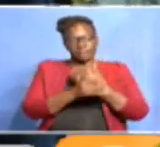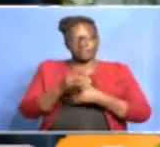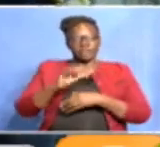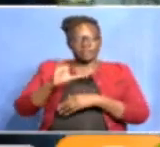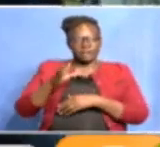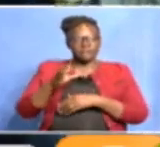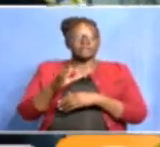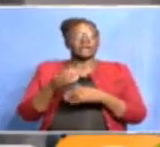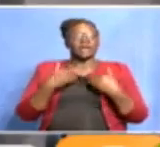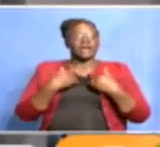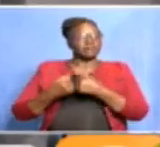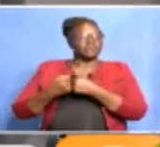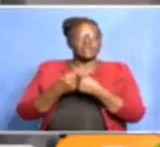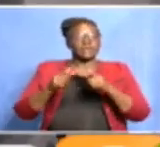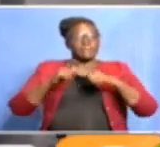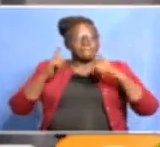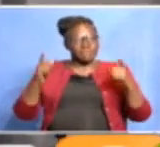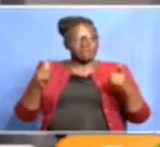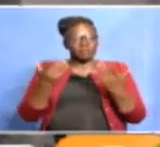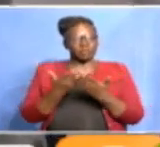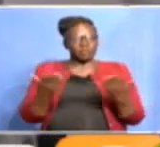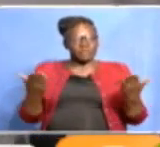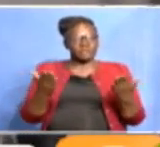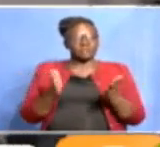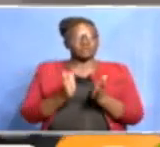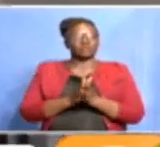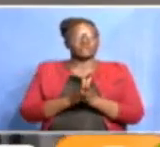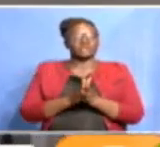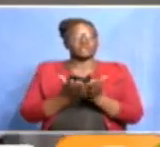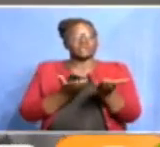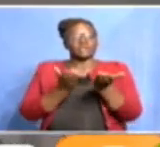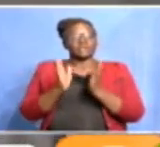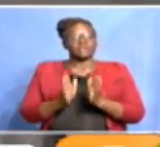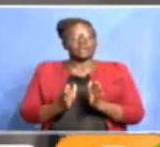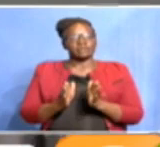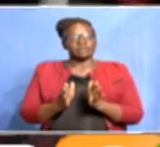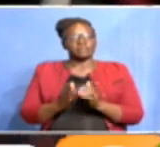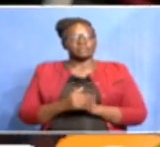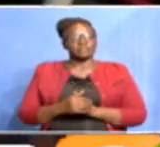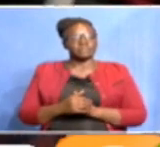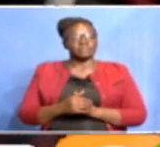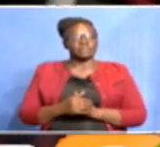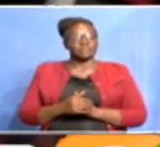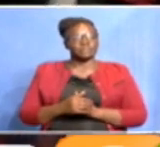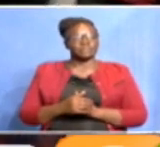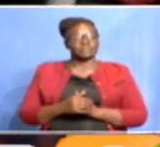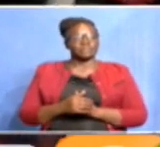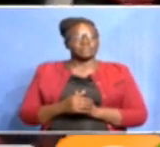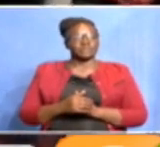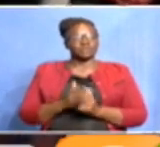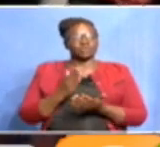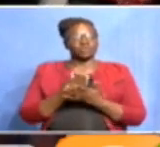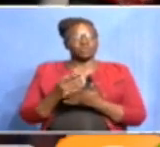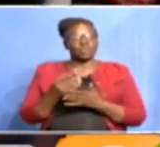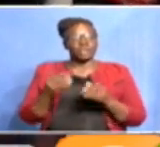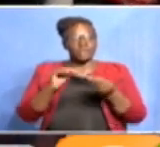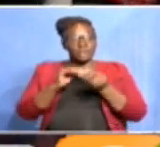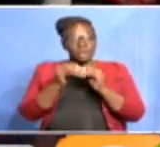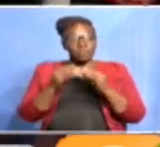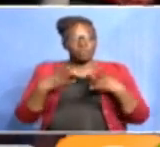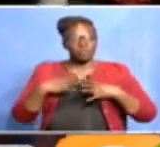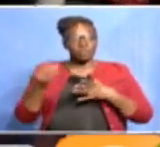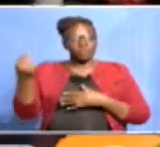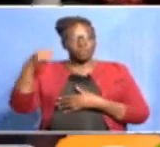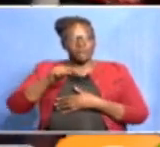na uhaba mkubwa wa vifaa na hata wahudumu wa afya. The kind of population that we receive here, we deliver